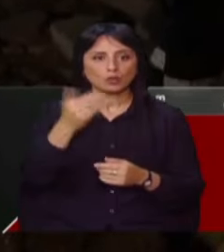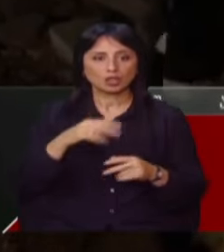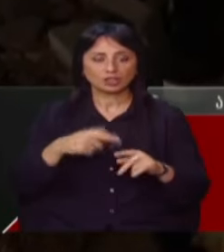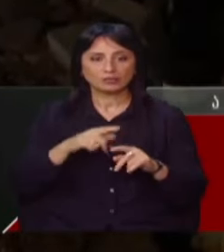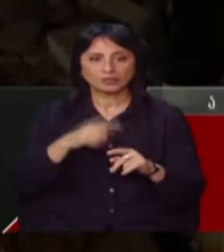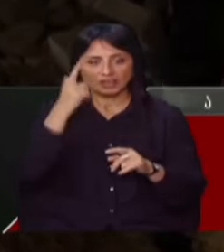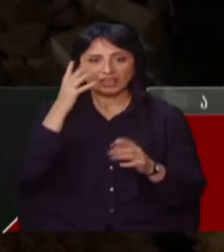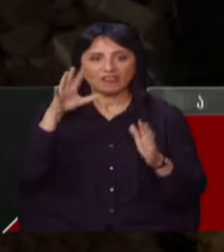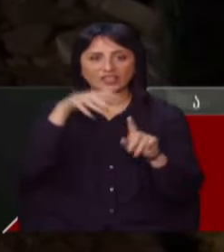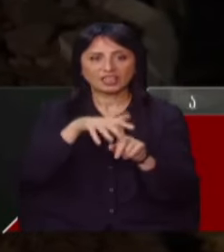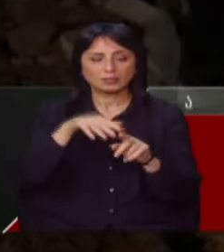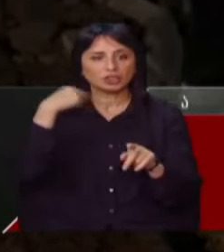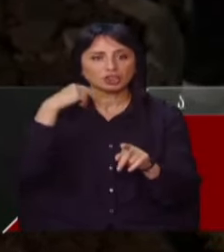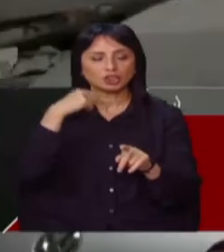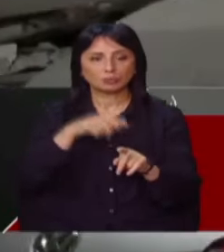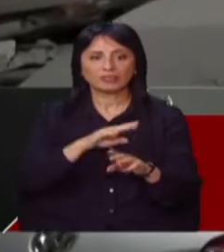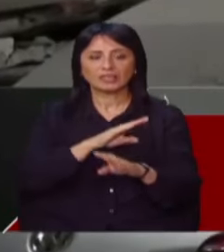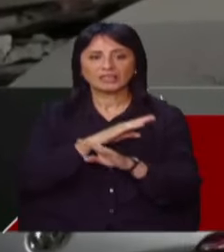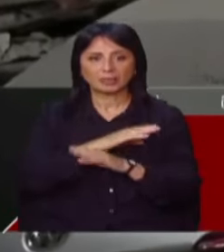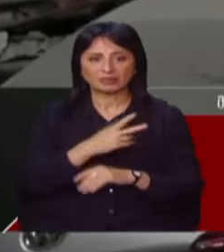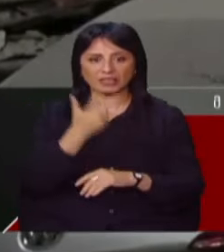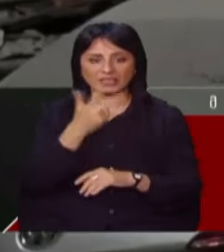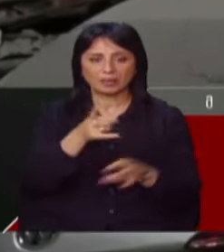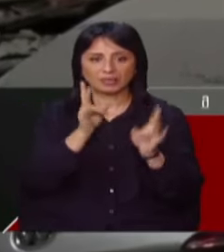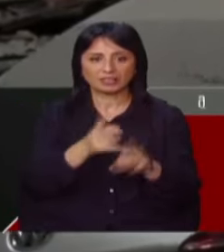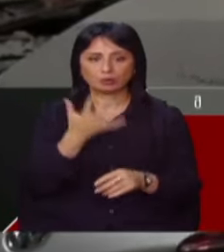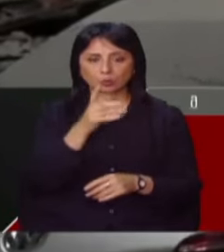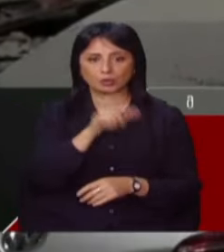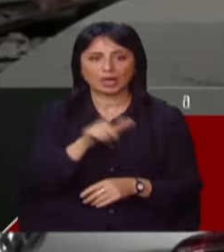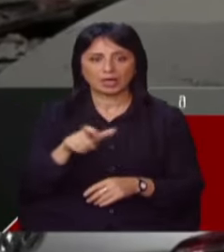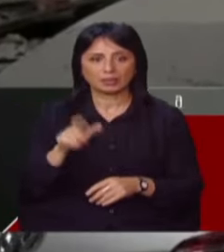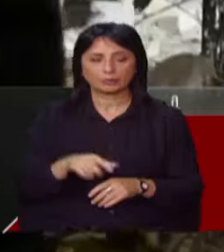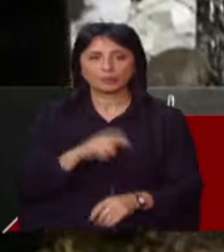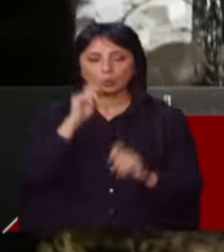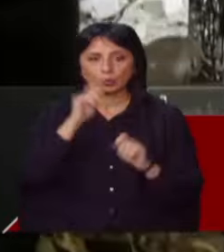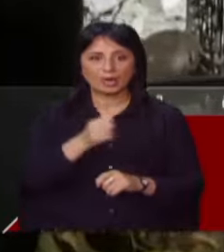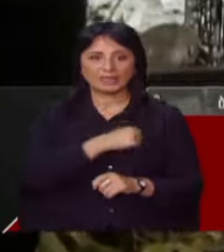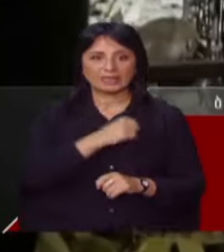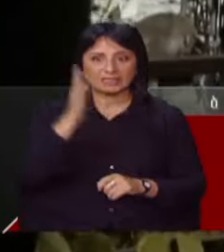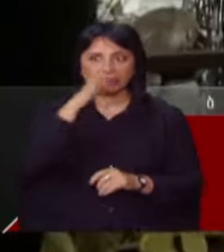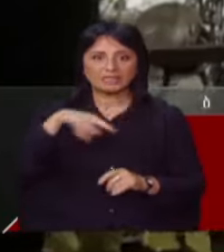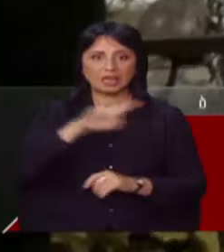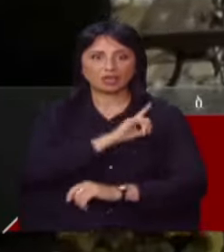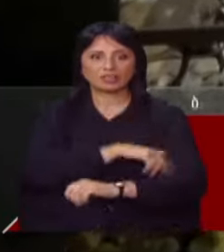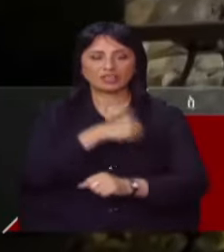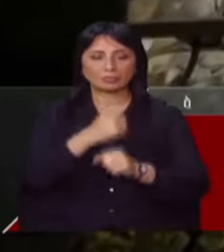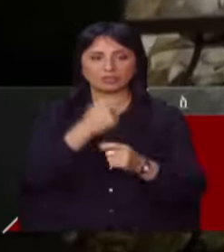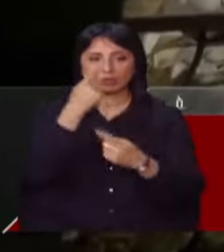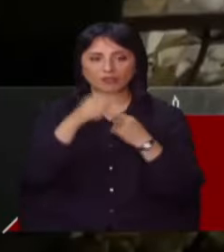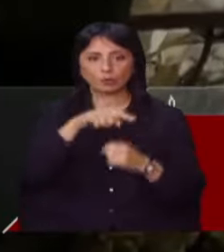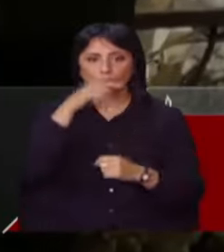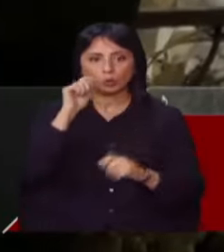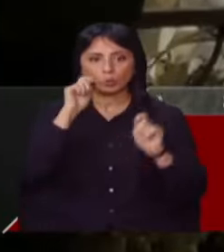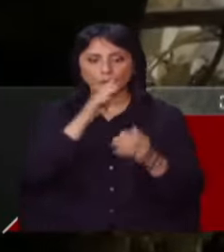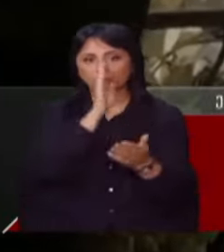შაჰედებით თავდასხმის შედეგად ზაპოროჟიეში დაიღუპა 3 და დაშავდა 5 ადამიანი. უკრაინის სამხედრო საჰაერო ძალების მეთაურის ინფორმაციით,